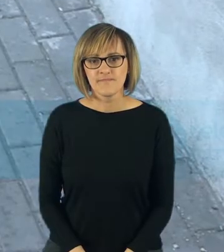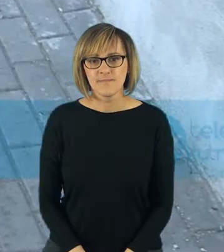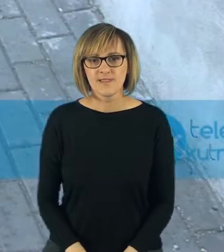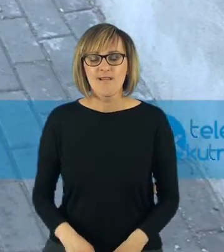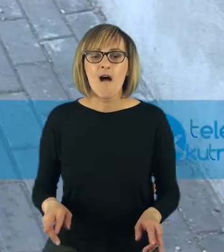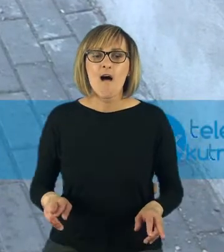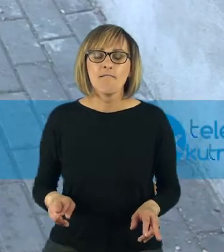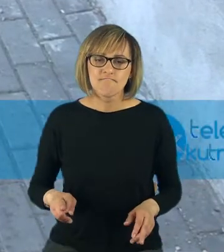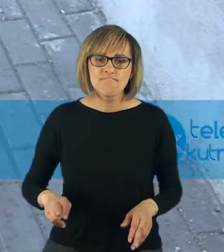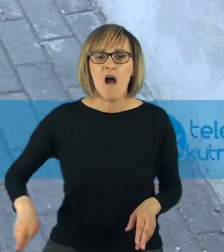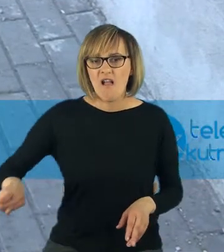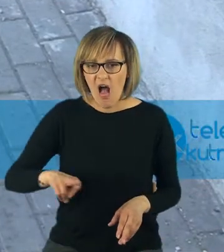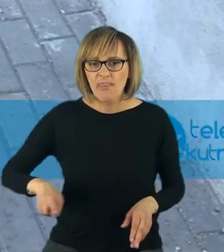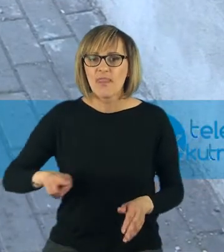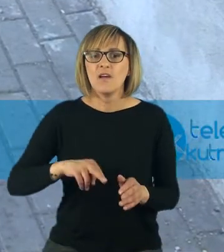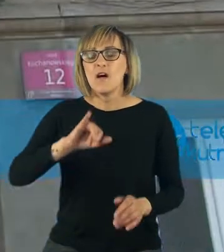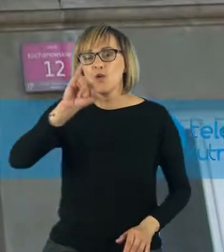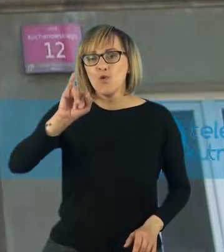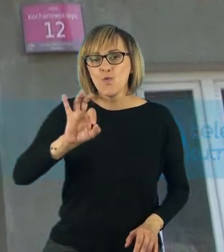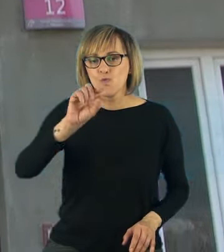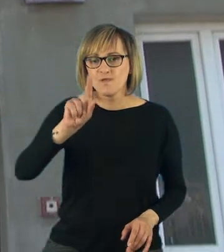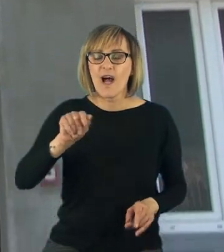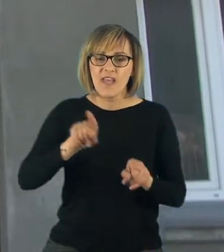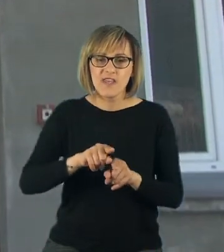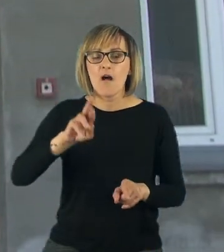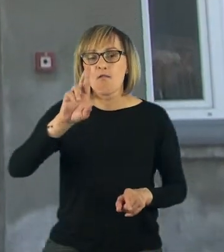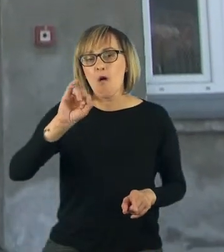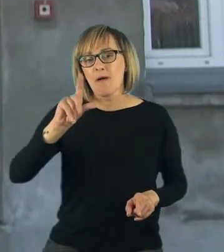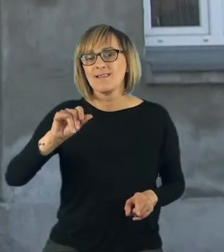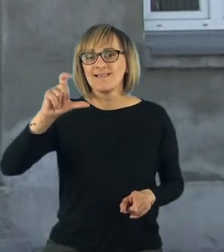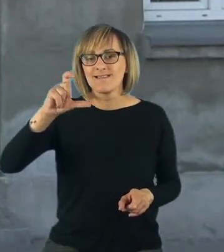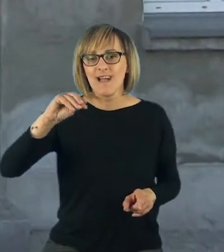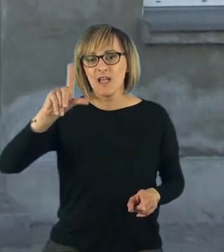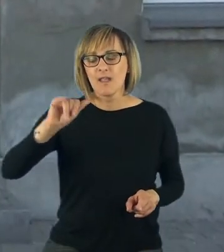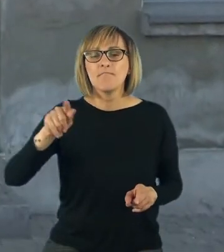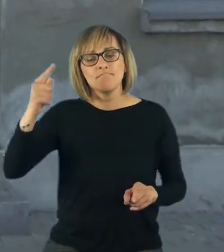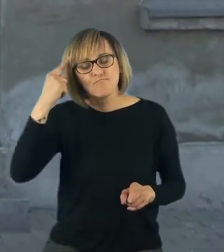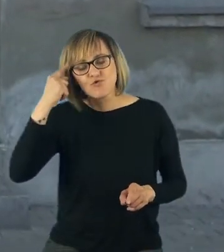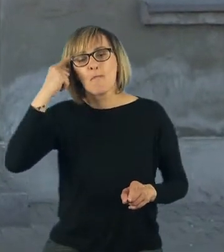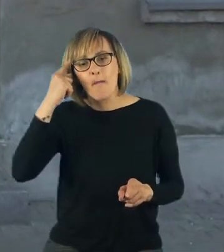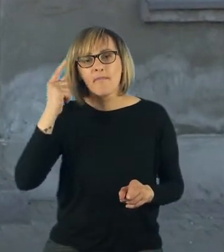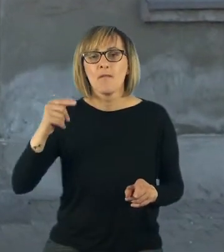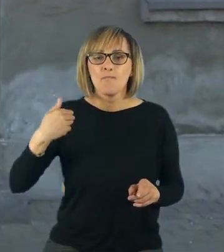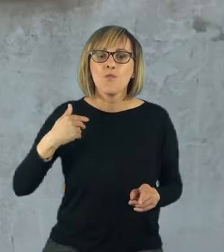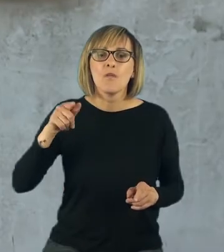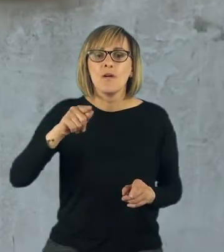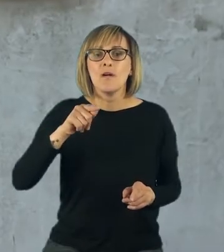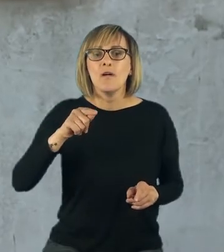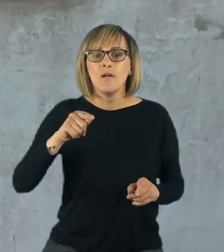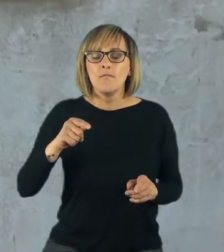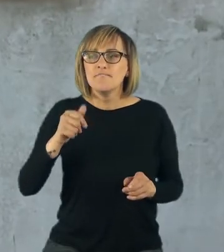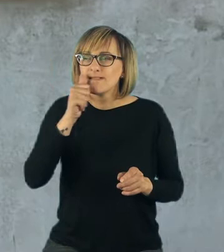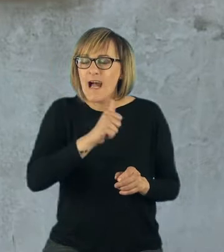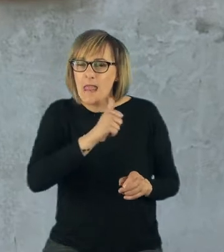Radni Rady Miasta Rafał Jóźwiak oraz Robert Feliniak chcą upamiętnienia w naszym mieście Jana Nowaka Jeziorańskiego, który w czasach działalności